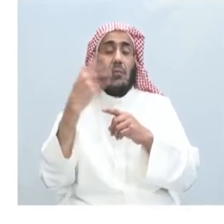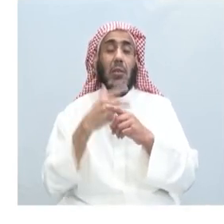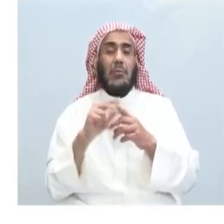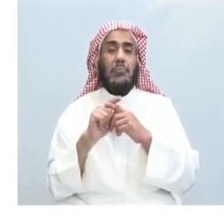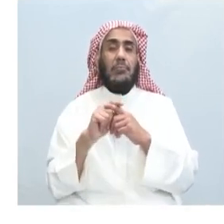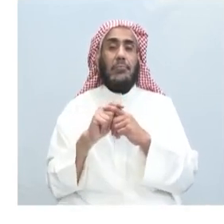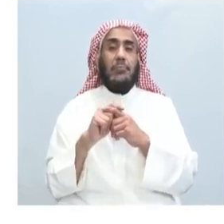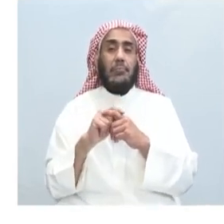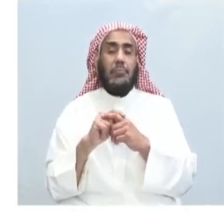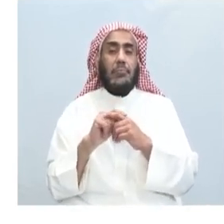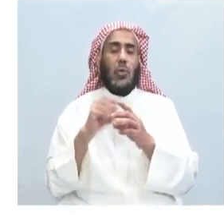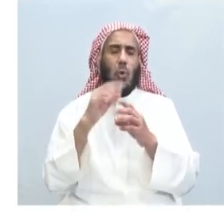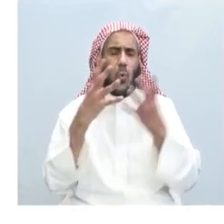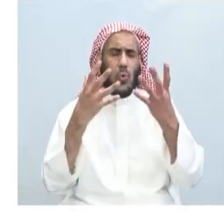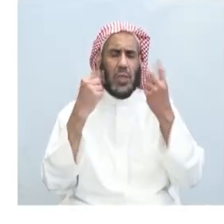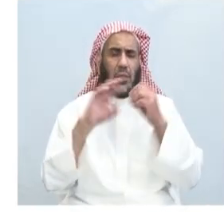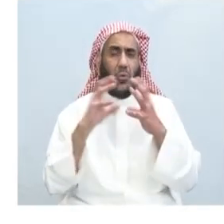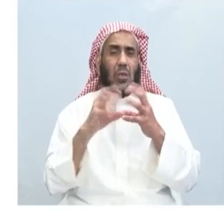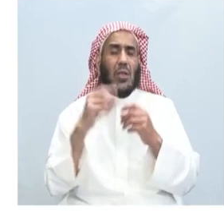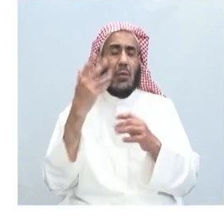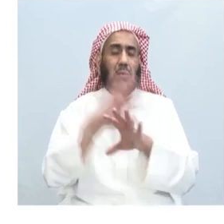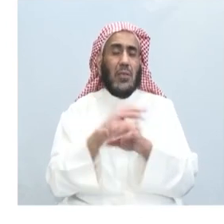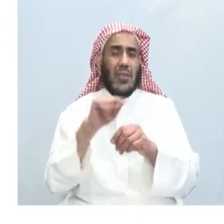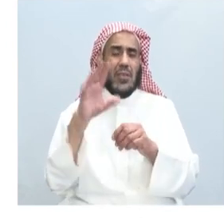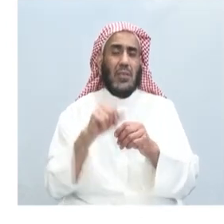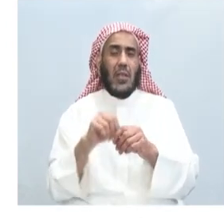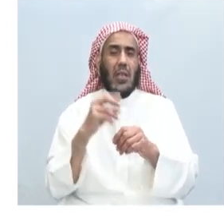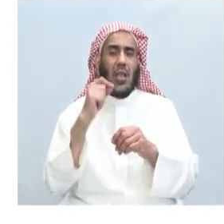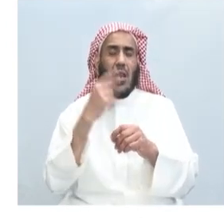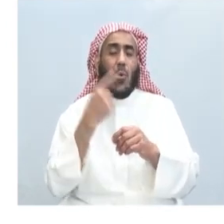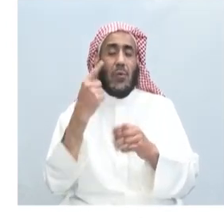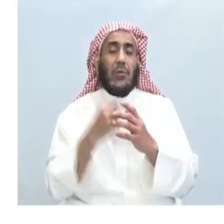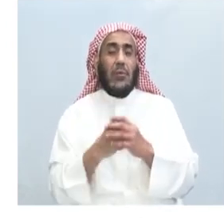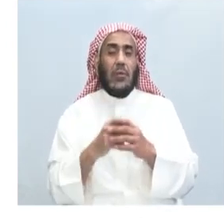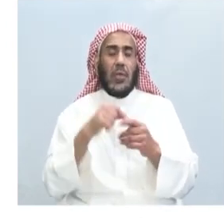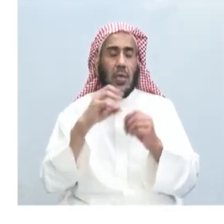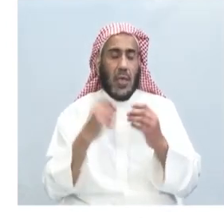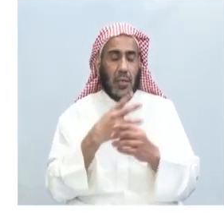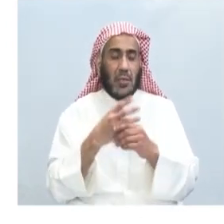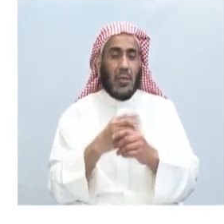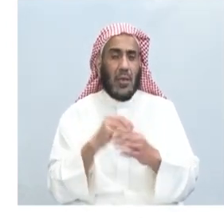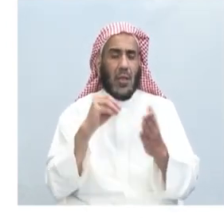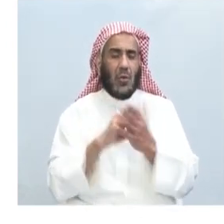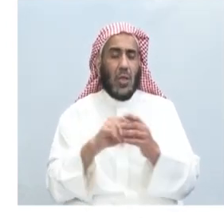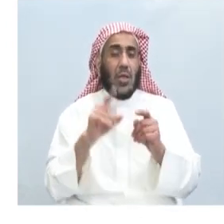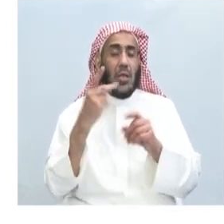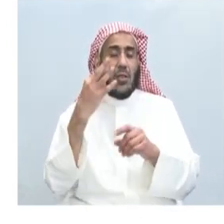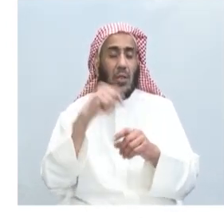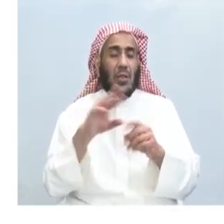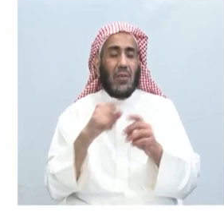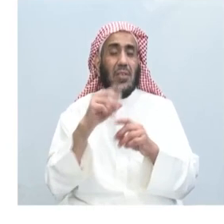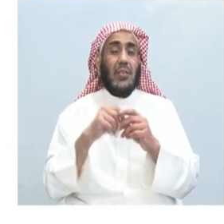بالنسبه للاكسجين كتلته 15.9 لدي ذره واحده فقط اذا الناتج لهذا كله